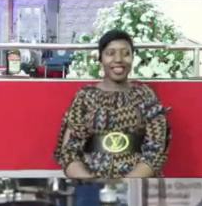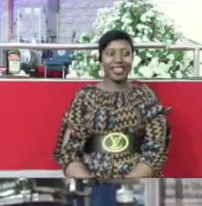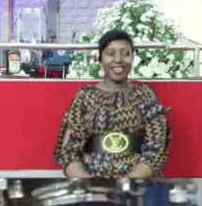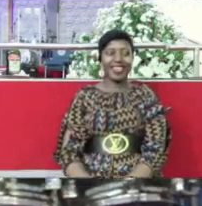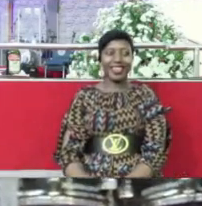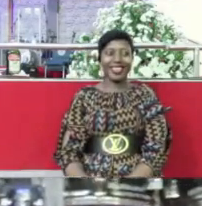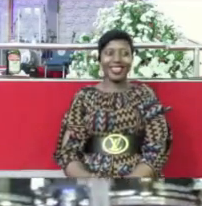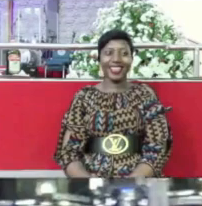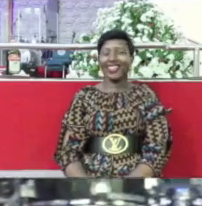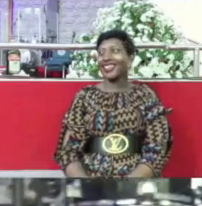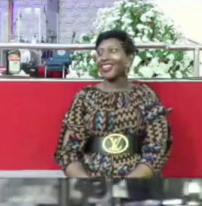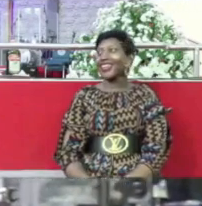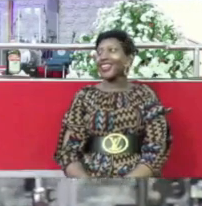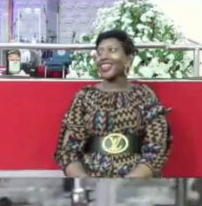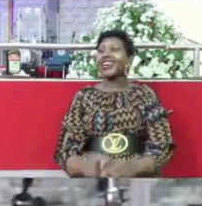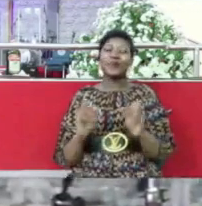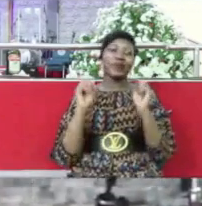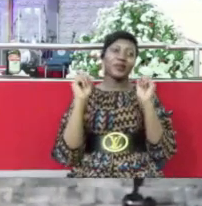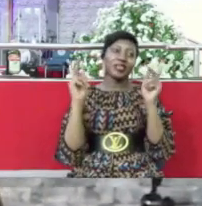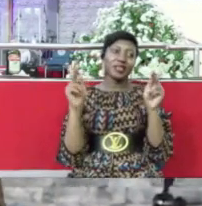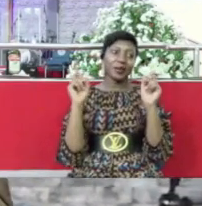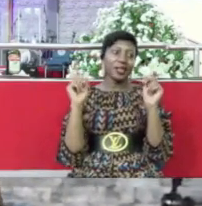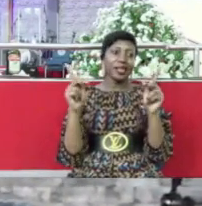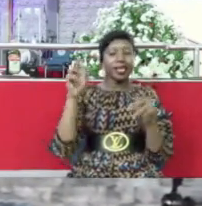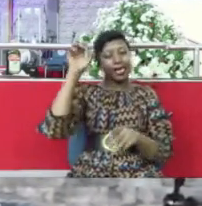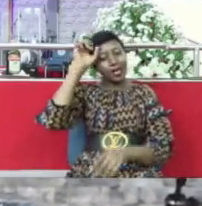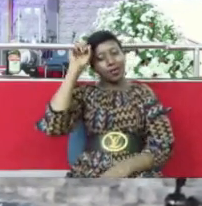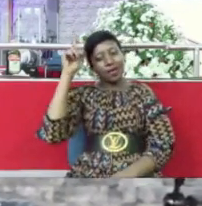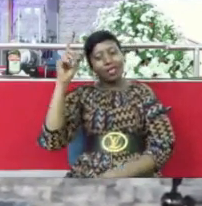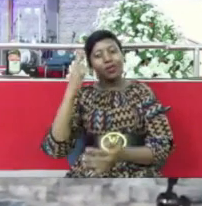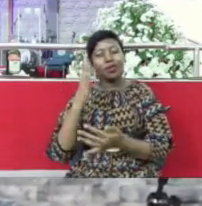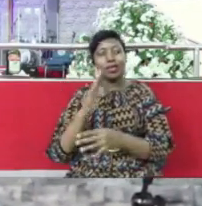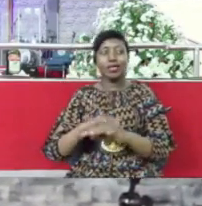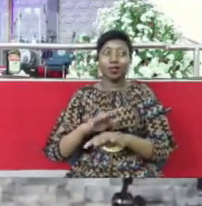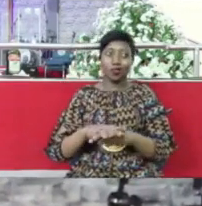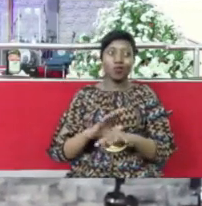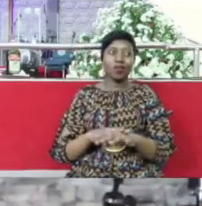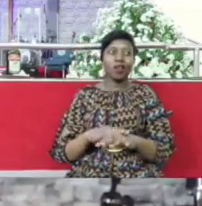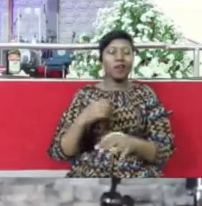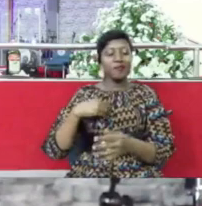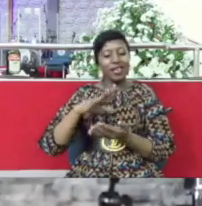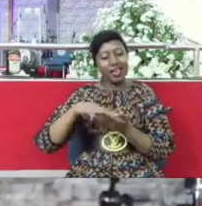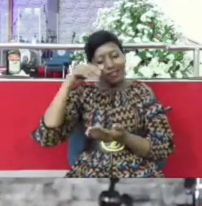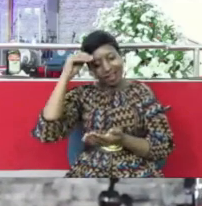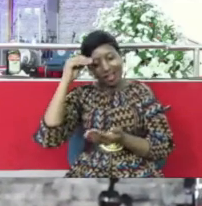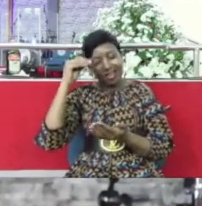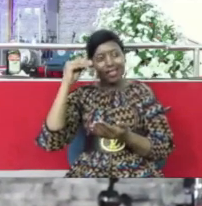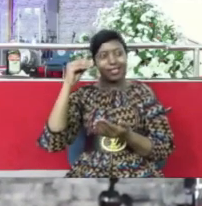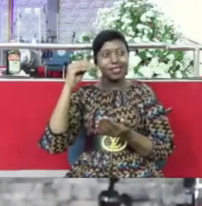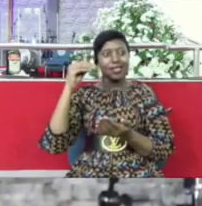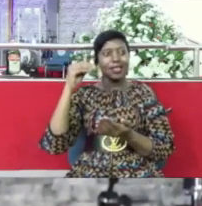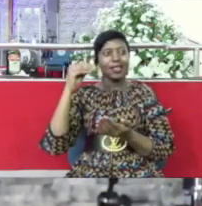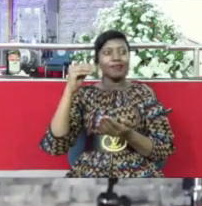Hallelujah. Amen. It's okay. Education is good. Na nimesoma by the way. Masomo ni mzuri. Nimefanya masters. Na ni